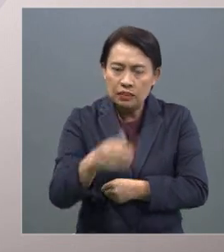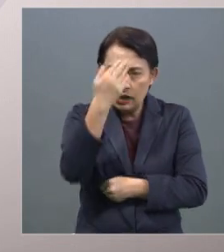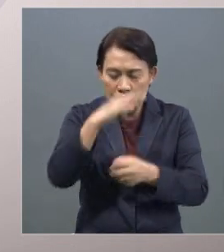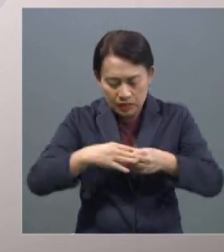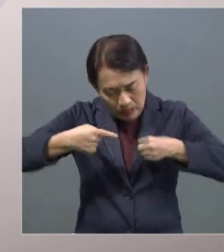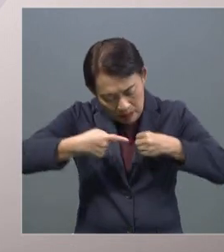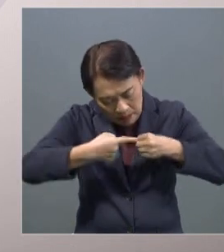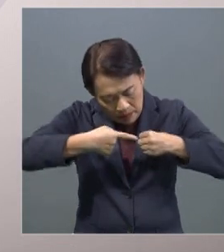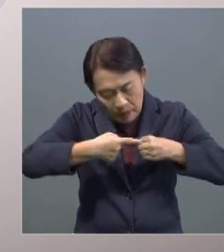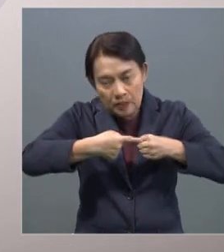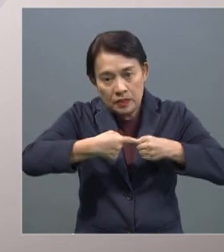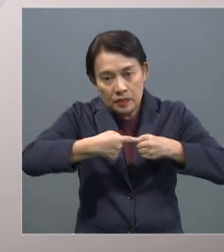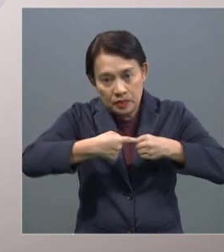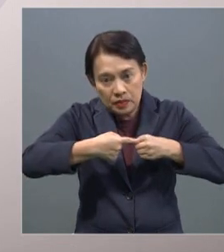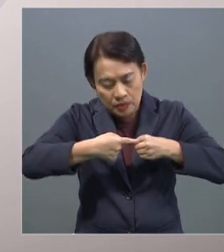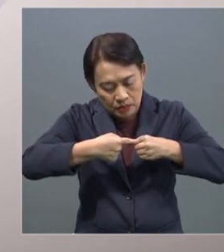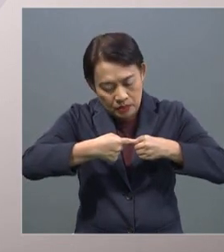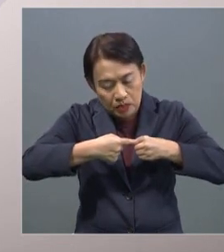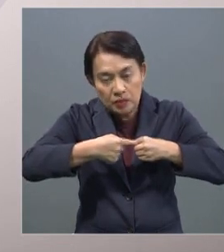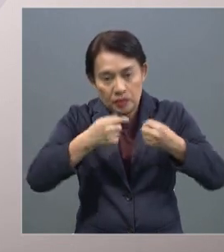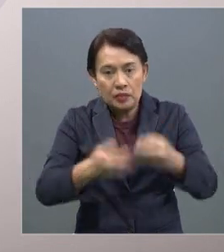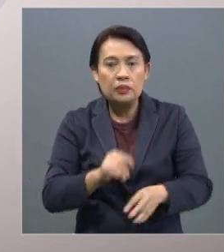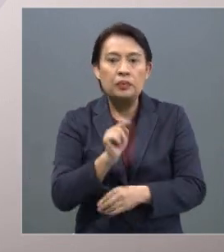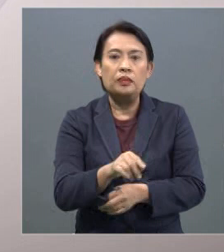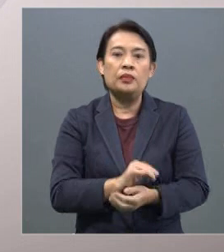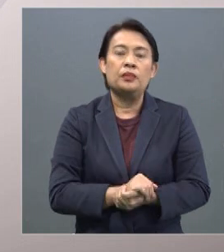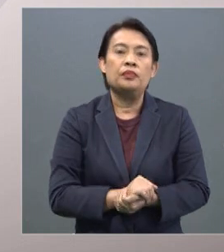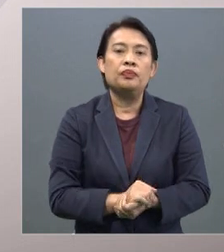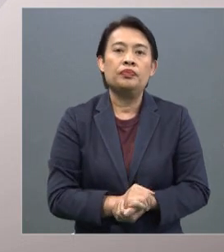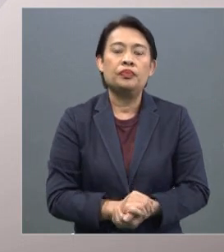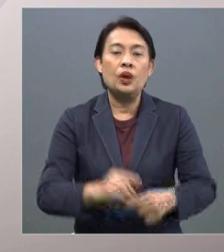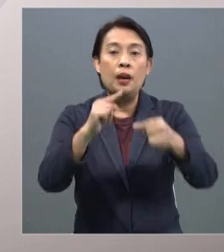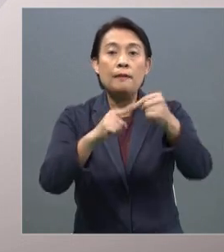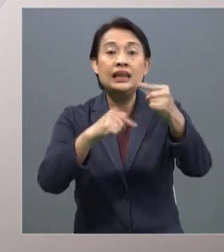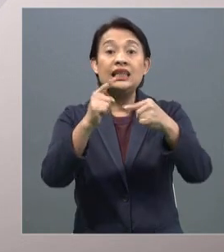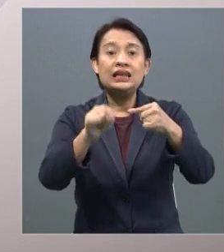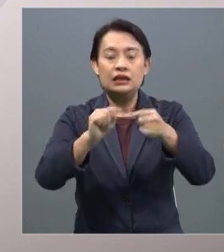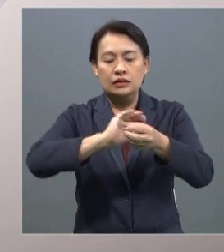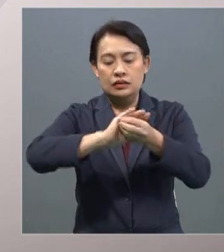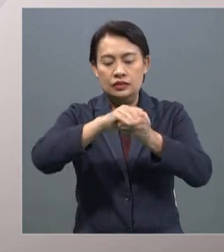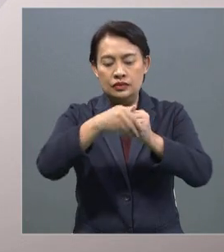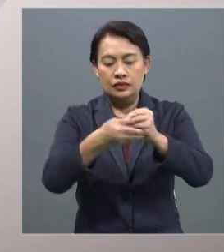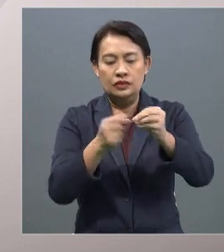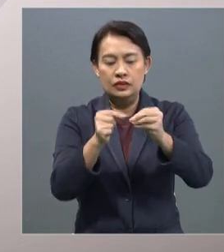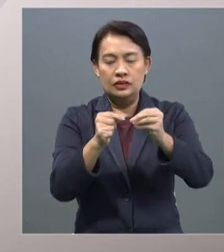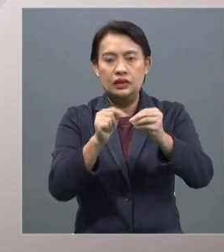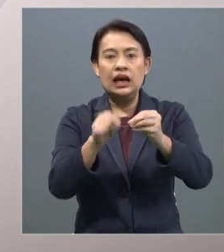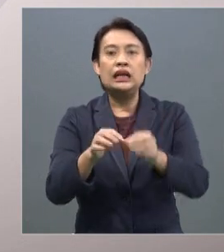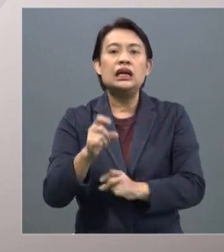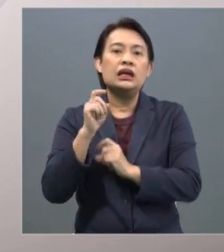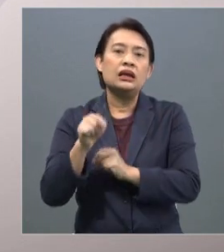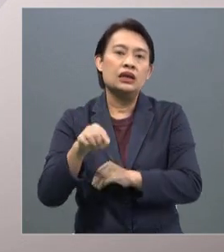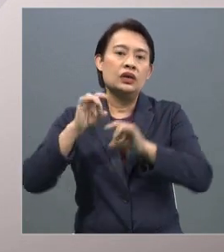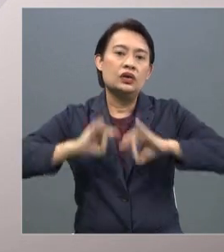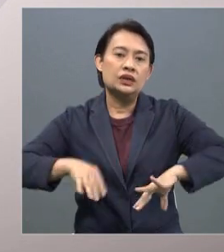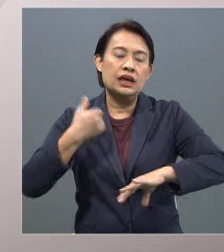กินเยลลี่ข้างในกว่าที่จะได้ดูดอีกเนี่ยอันหนึ่งตัวไอ้พลาสติกที่ห่อหุ้มถุงมือยางที่หอหุ้มก็เสี่ยงพอและและที่เราจะ